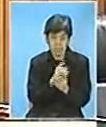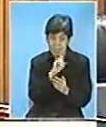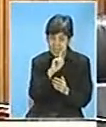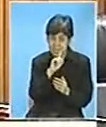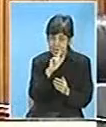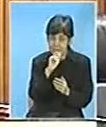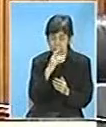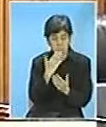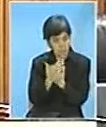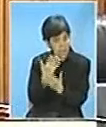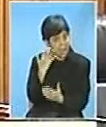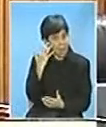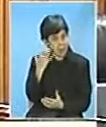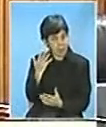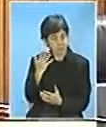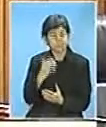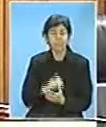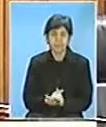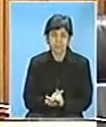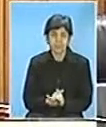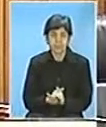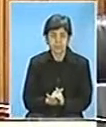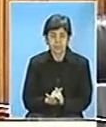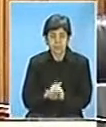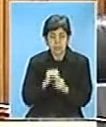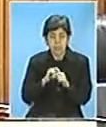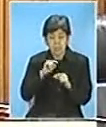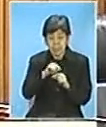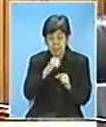วนของมันดีเซลภาษีสรรพสามิตนะครับคือเสร็จ